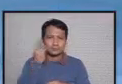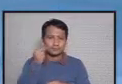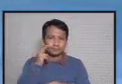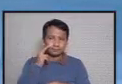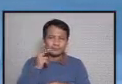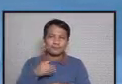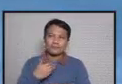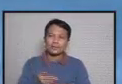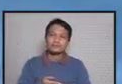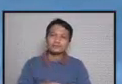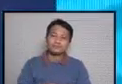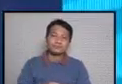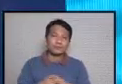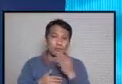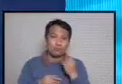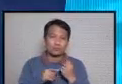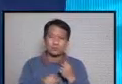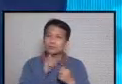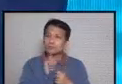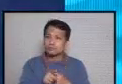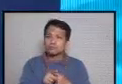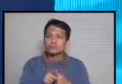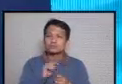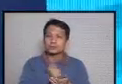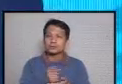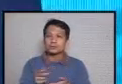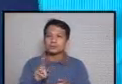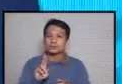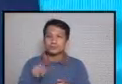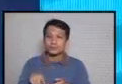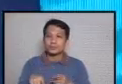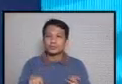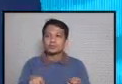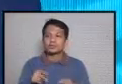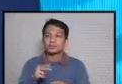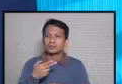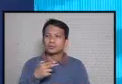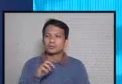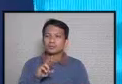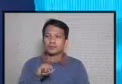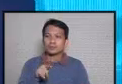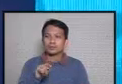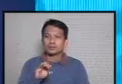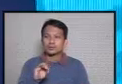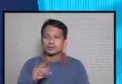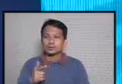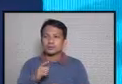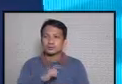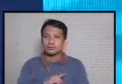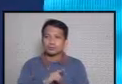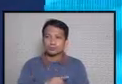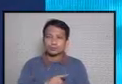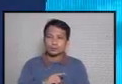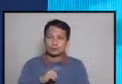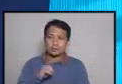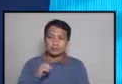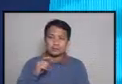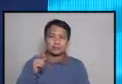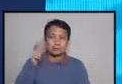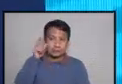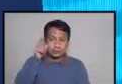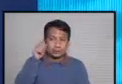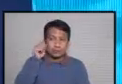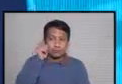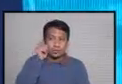Margs. Chang Margs! Heto na nga, Idol Rafi, ha? Kinumpirma ng University of the Philippines herpetologist na si Dr. Leticia